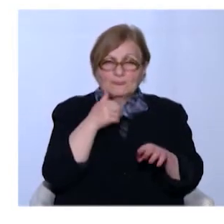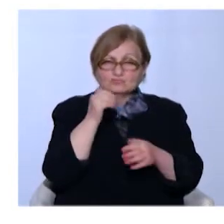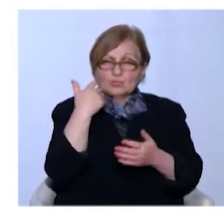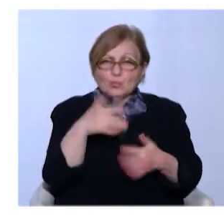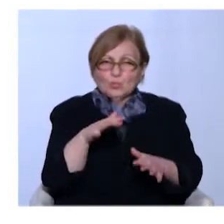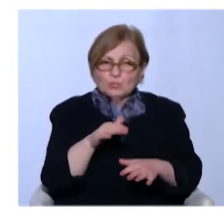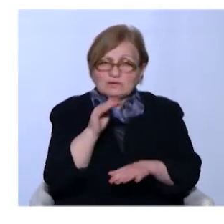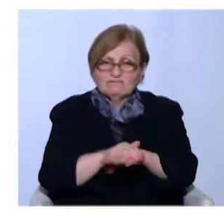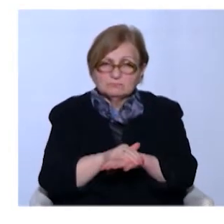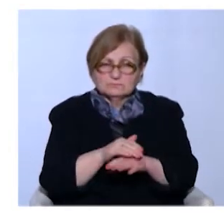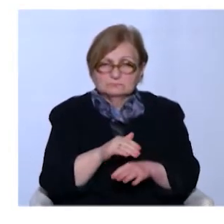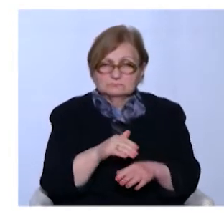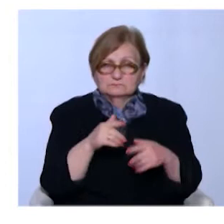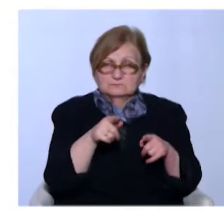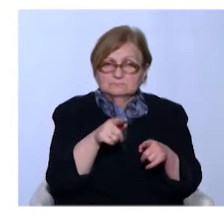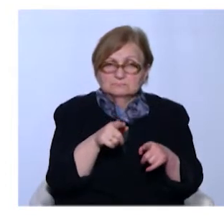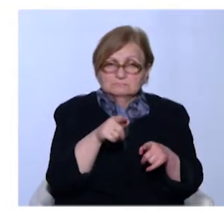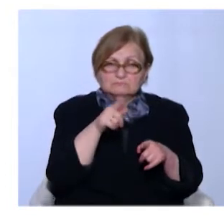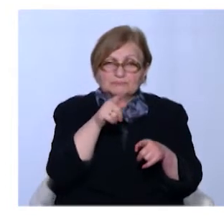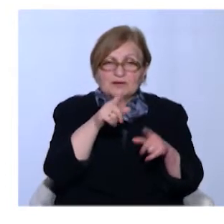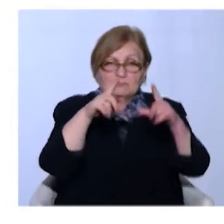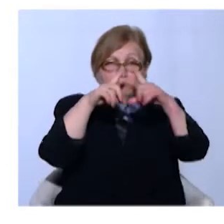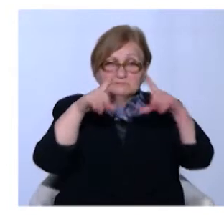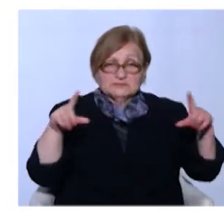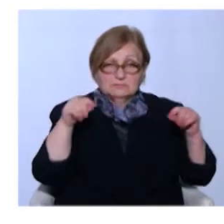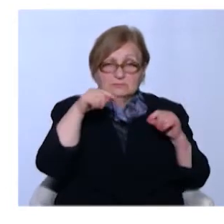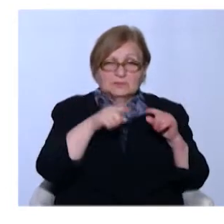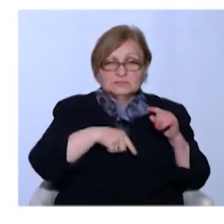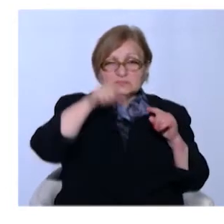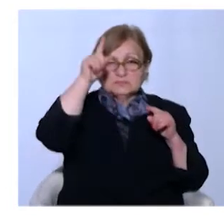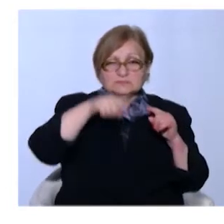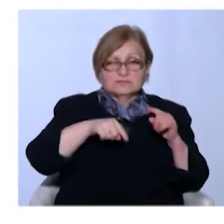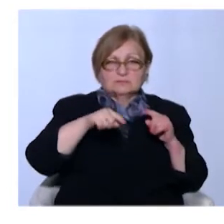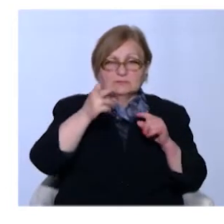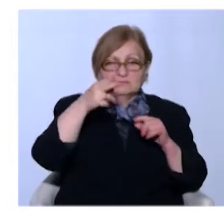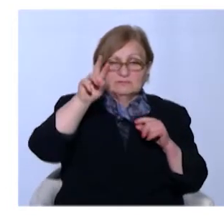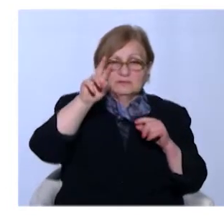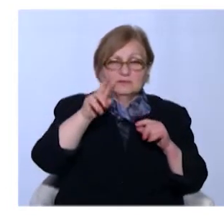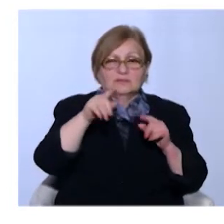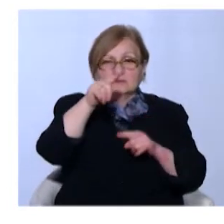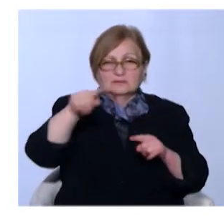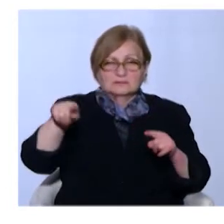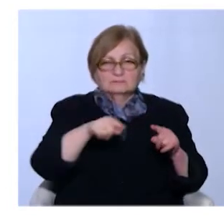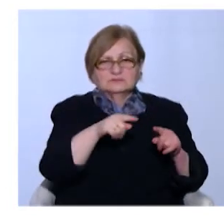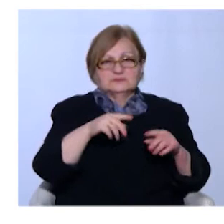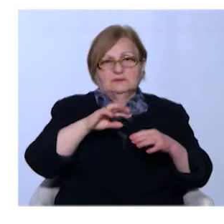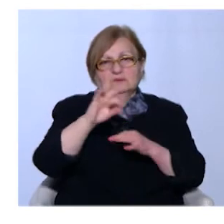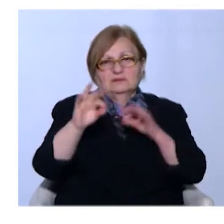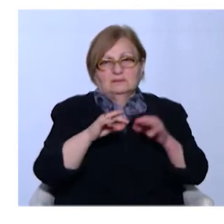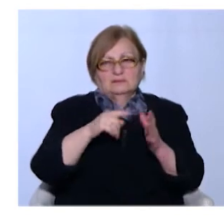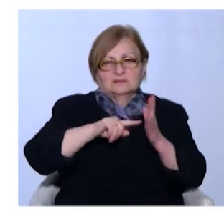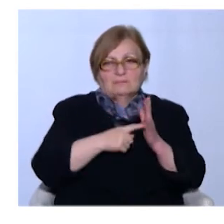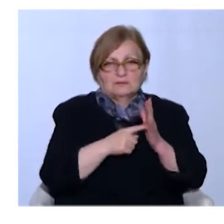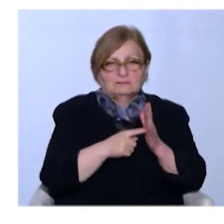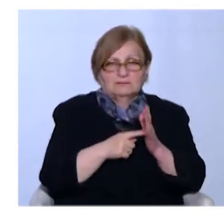დავამტკიცეთ ფაქტობრივად, რომ ამ მართკუთხა სამკუთხედში სიმაღლის კვადრატი უდრის კათეტების გეგმილების ნამრავლს და მოდით